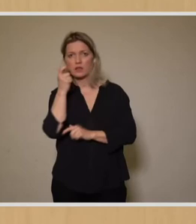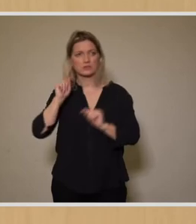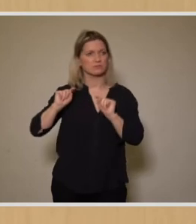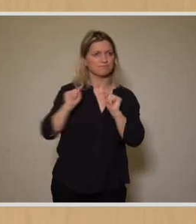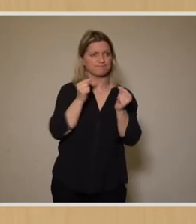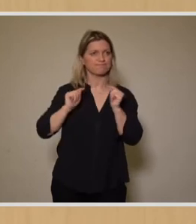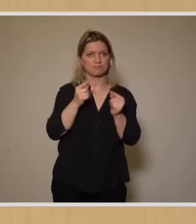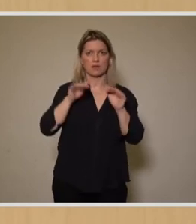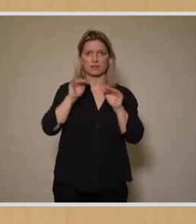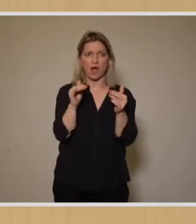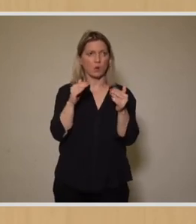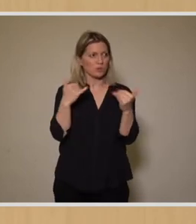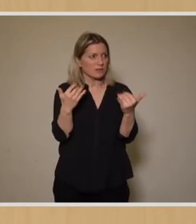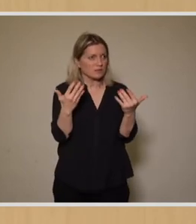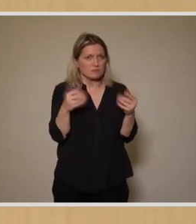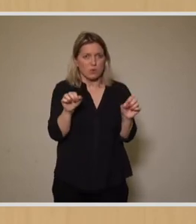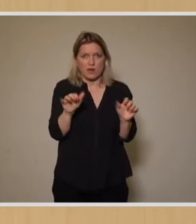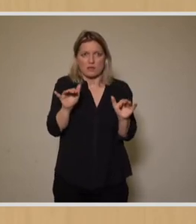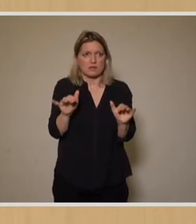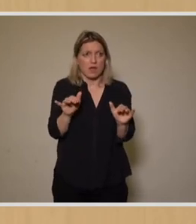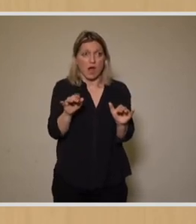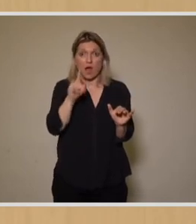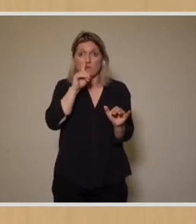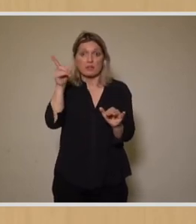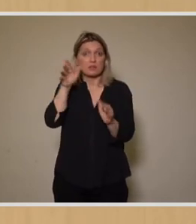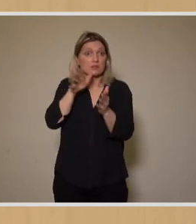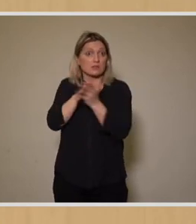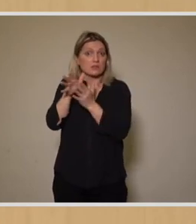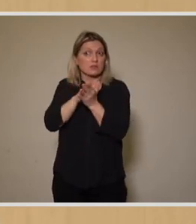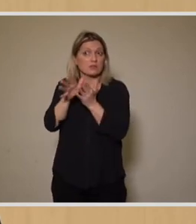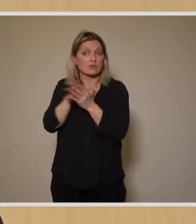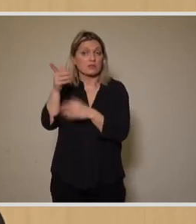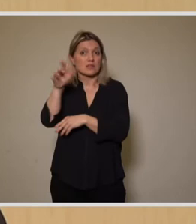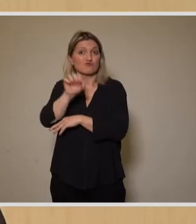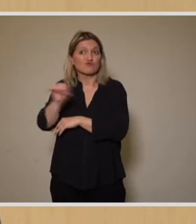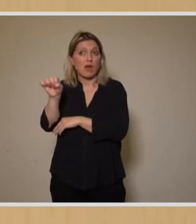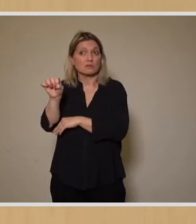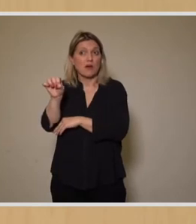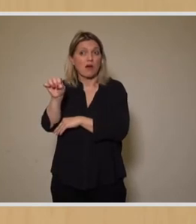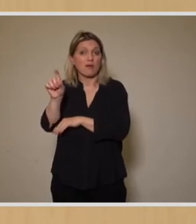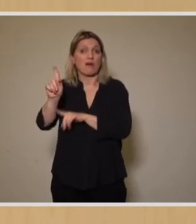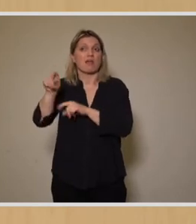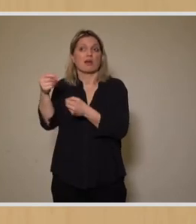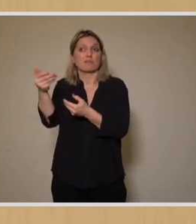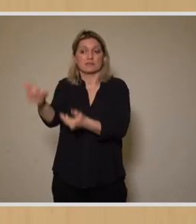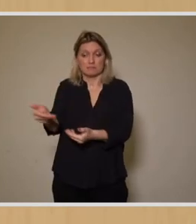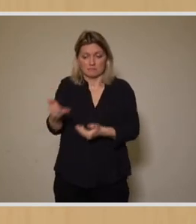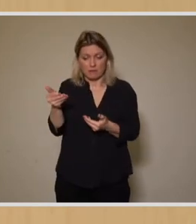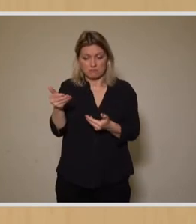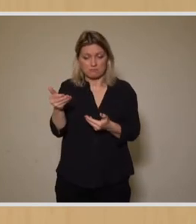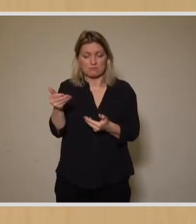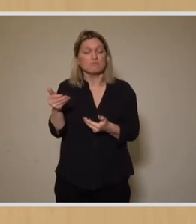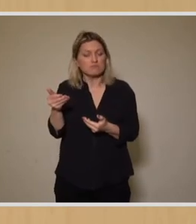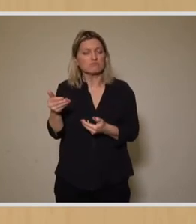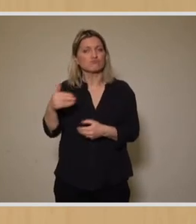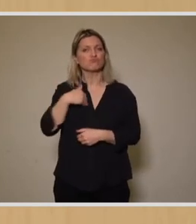tatsächlich, wenn jetzt die Ergebnisse der Untersuchung der Stesat vorliegen, dann sollten wir uns unvoreingenommen